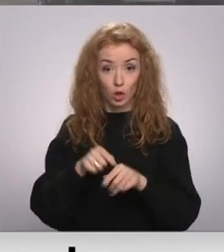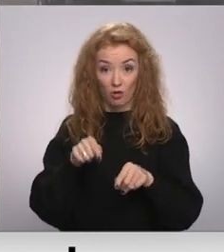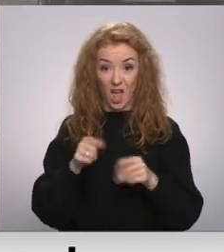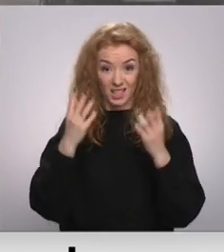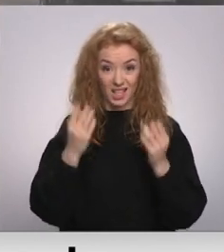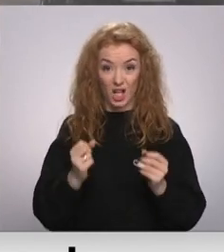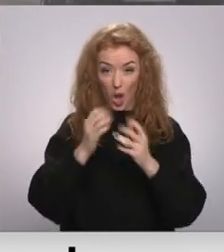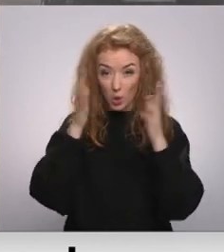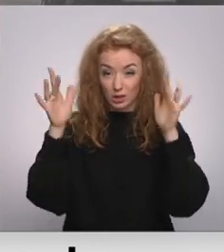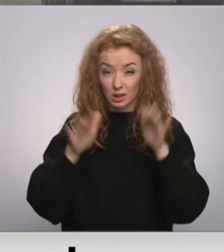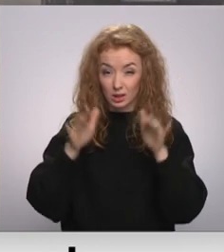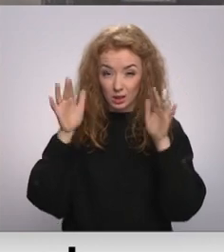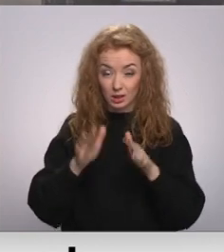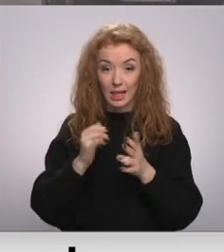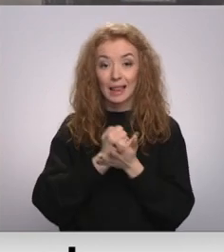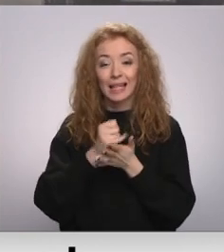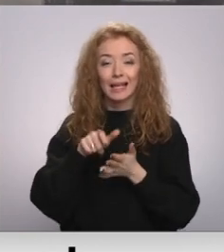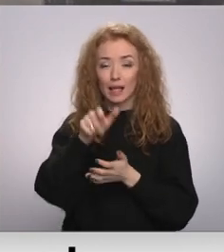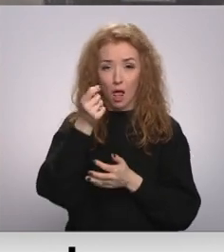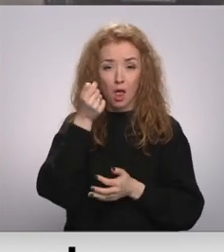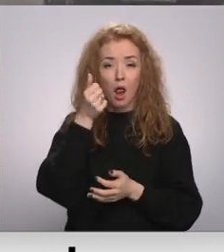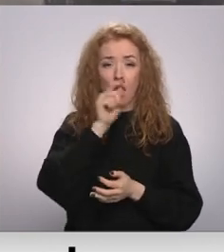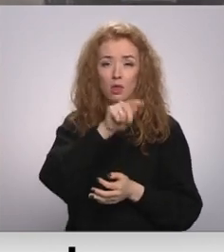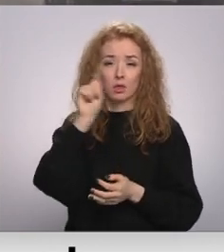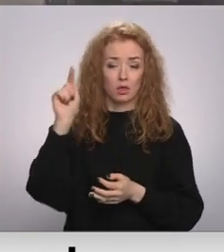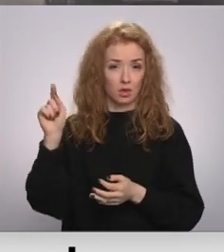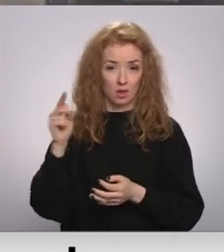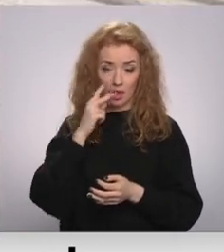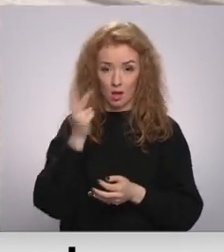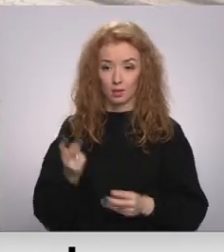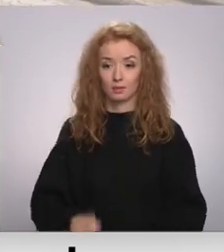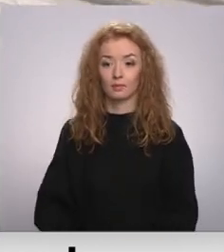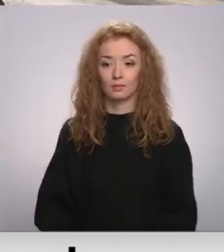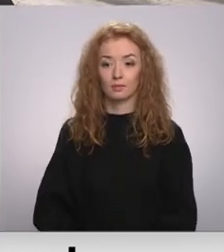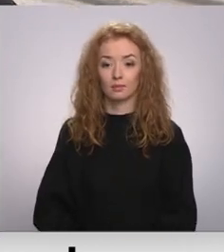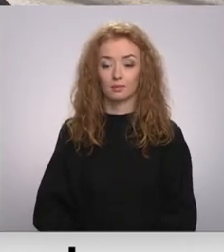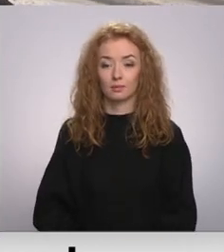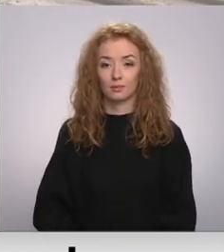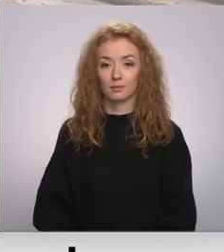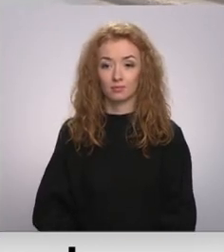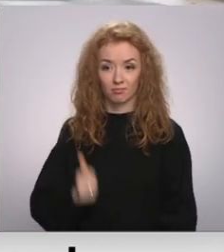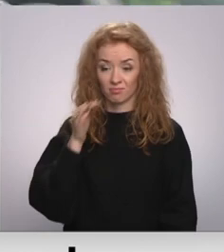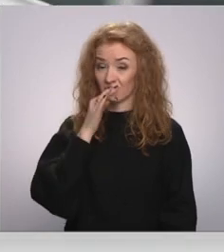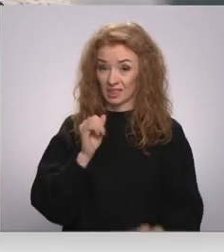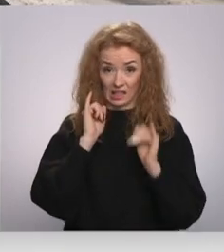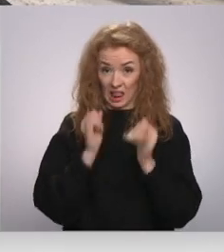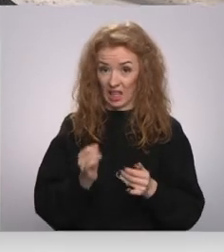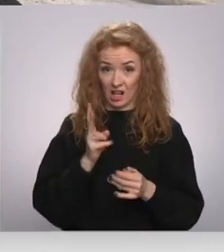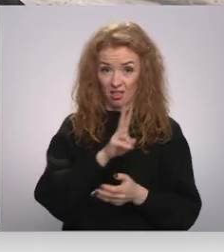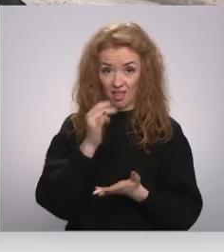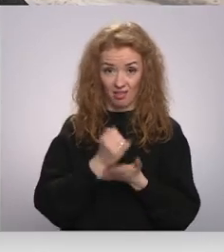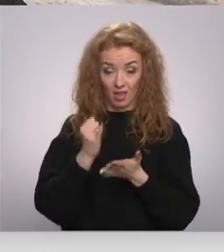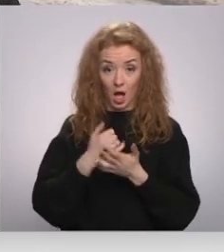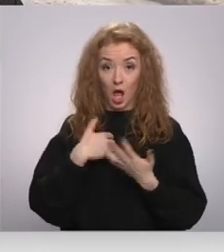daudz puteņo, tīru ietvi redzējis vien retais no uzrunātajiem Rīgas iedzīvotājiem. Slikti, ka netīra. Es jau